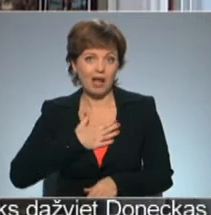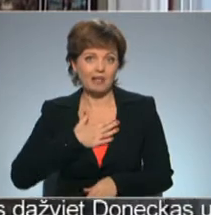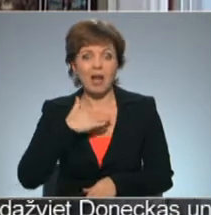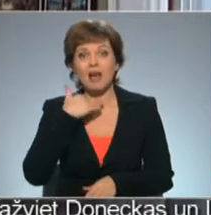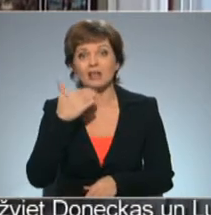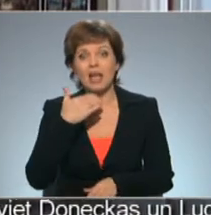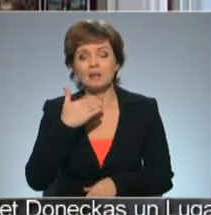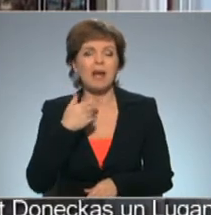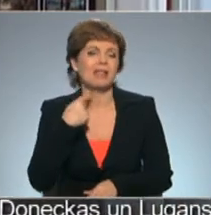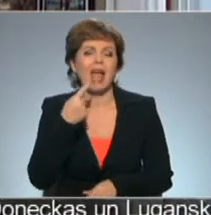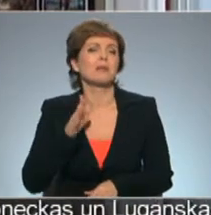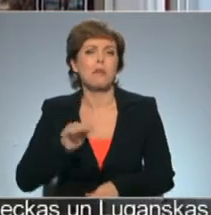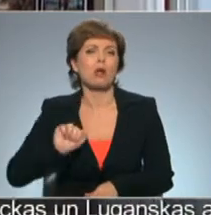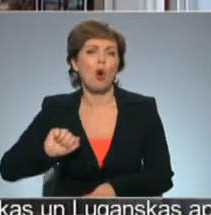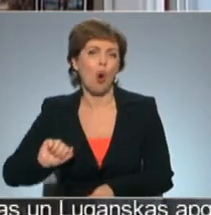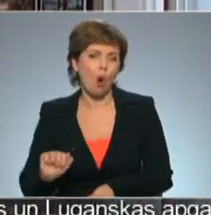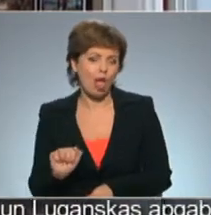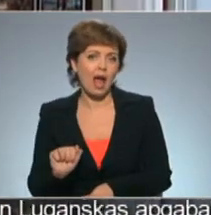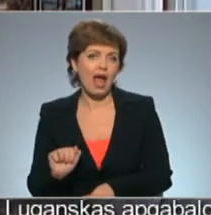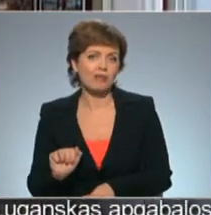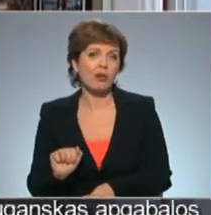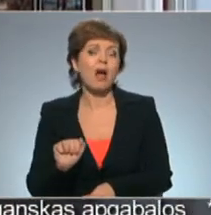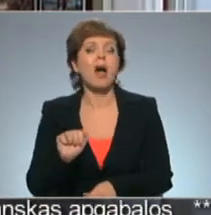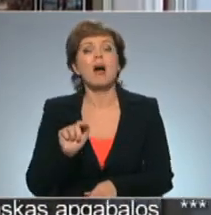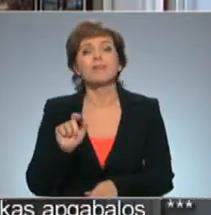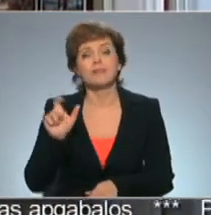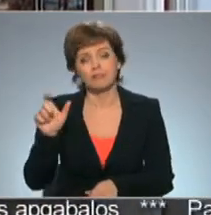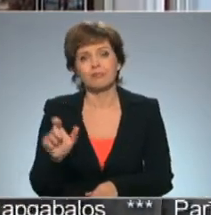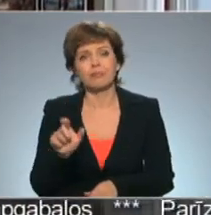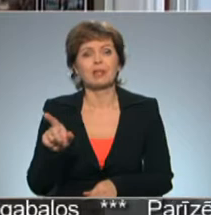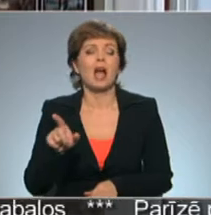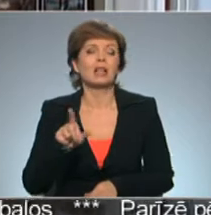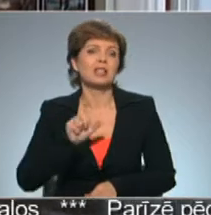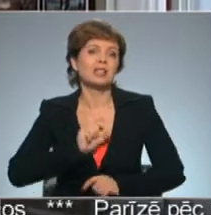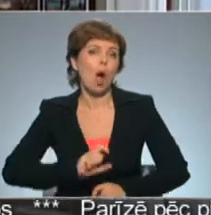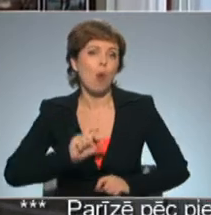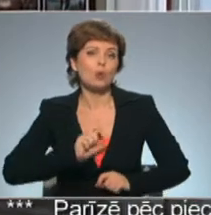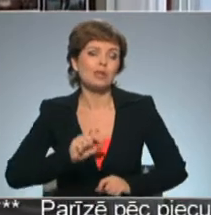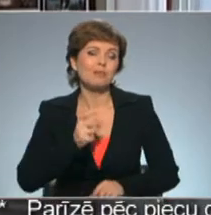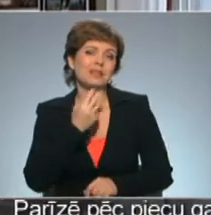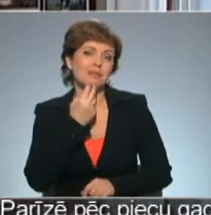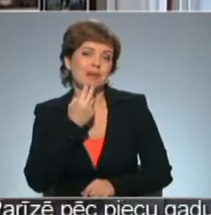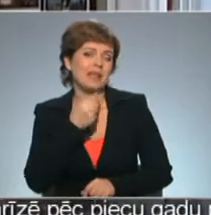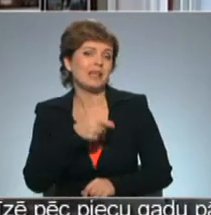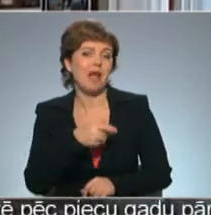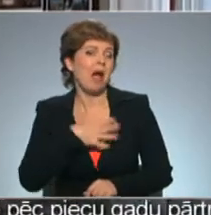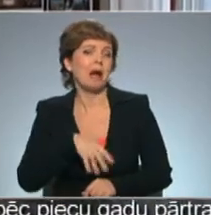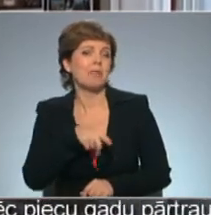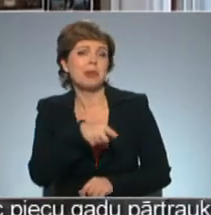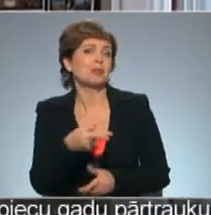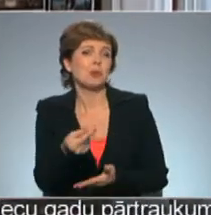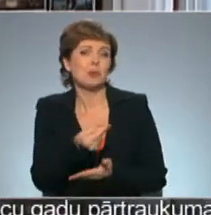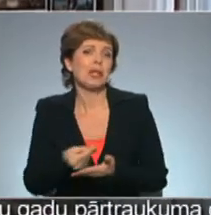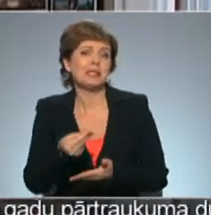negribētos gluži par kolēģi to uzskatīt, jā. Bet ar tādu skaudību, varbūt ar tādu smīniņu, ja kāpēc tu nezīmē